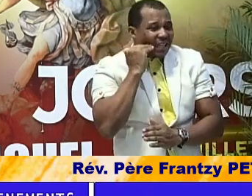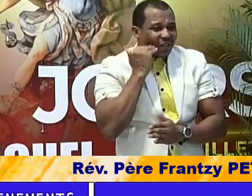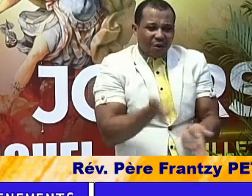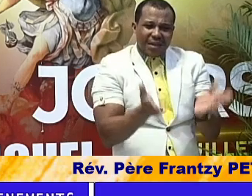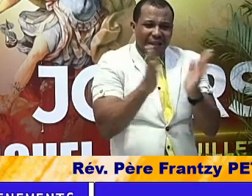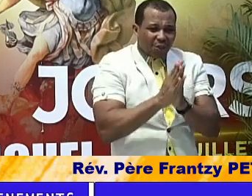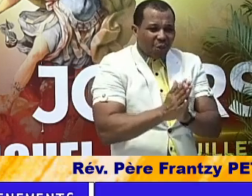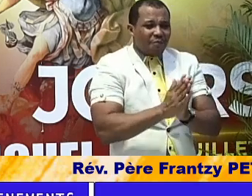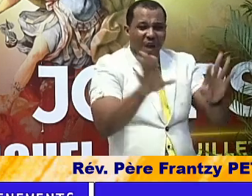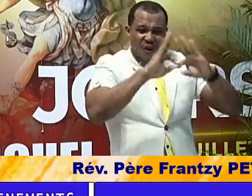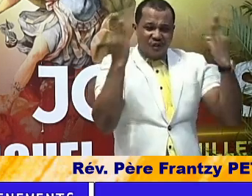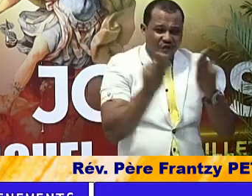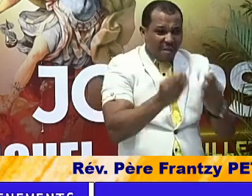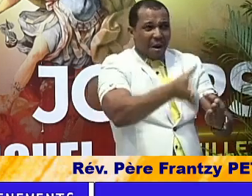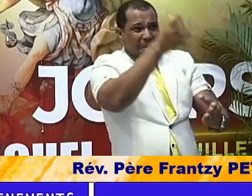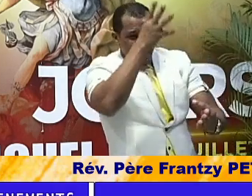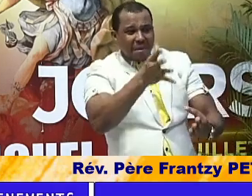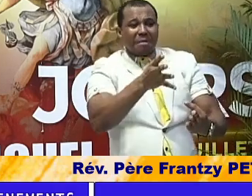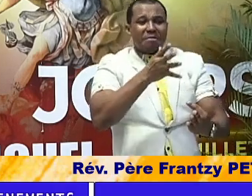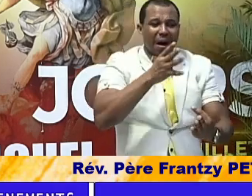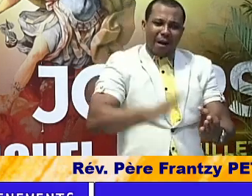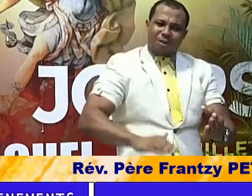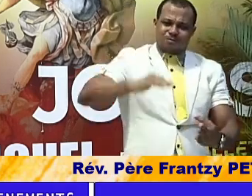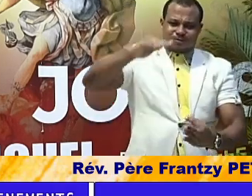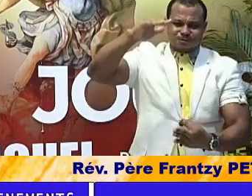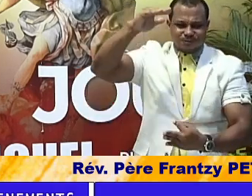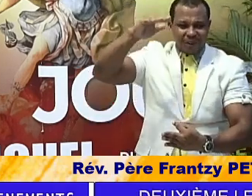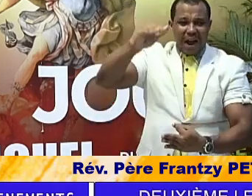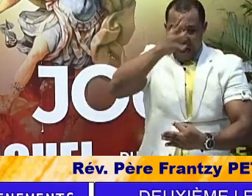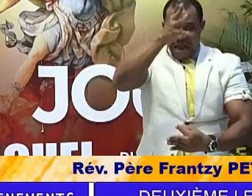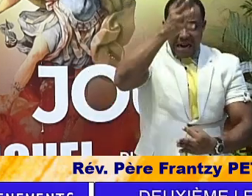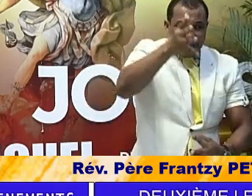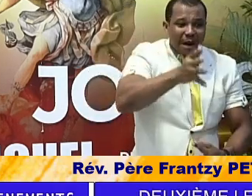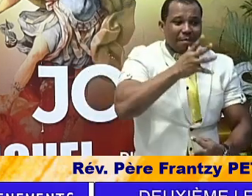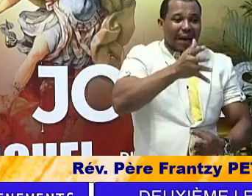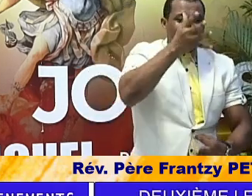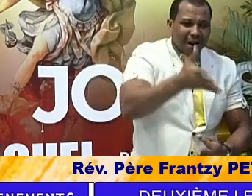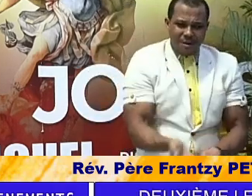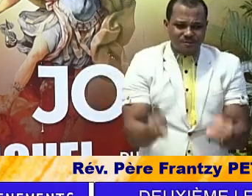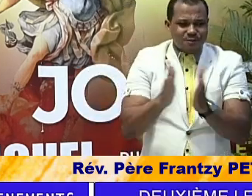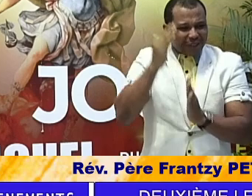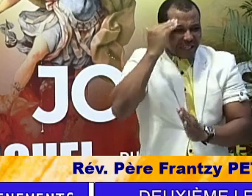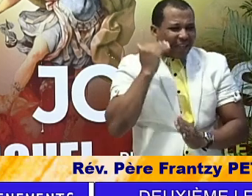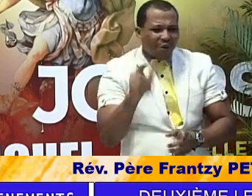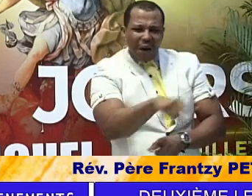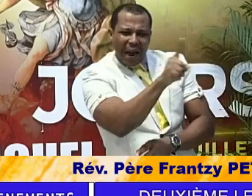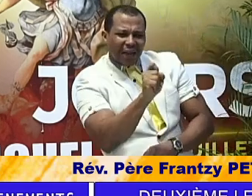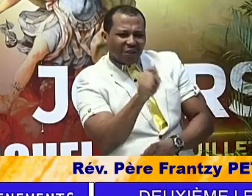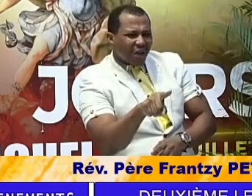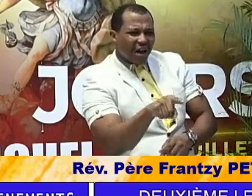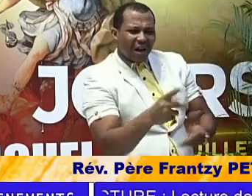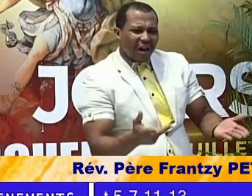papa moun ki pi grand dans famille yo doit poser tête aux questions est-ce que